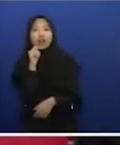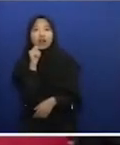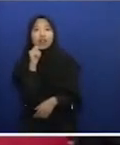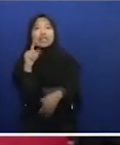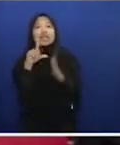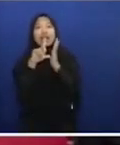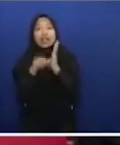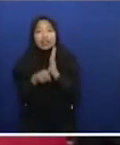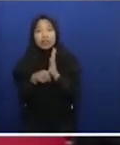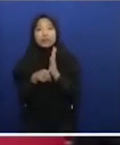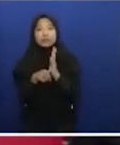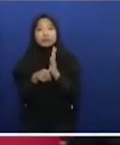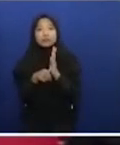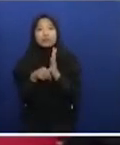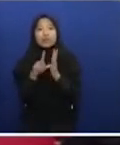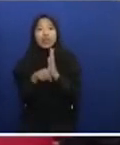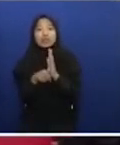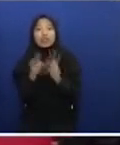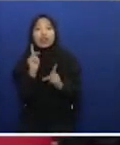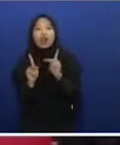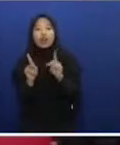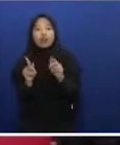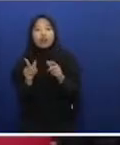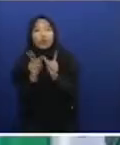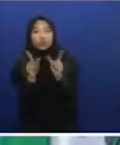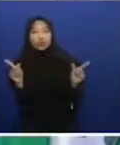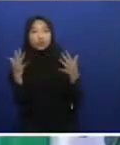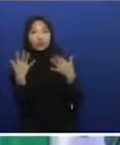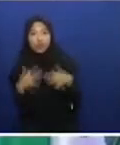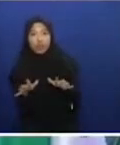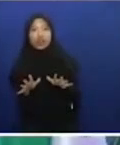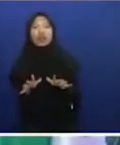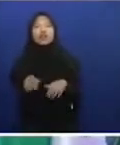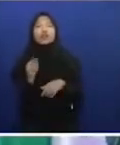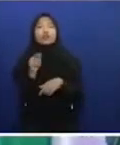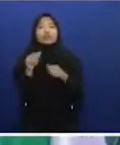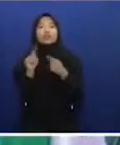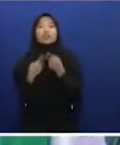oleh orang yang punya leadership bagus dan IP-nya juga bagus.